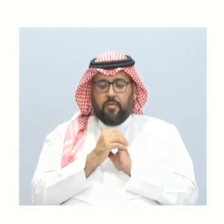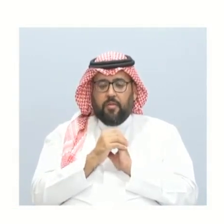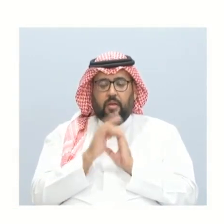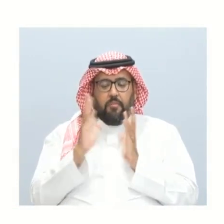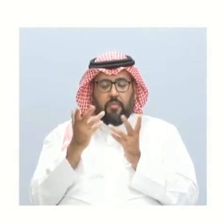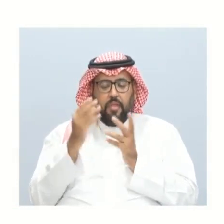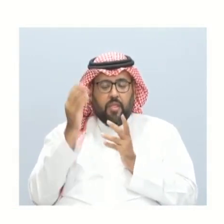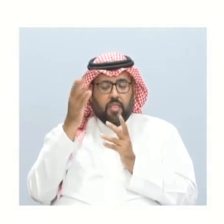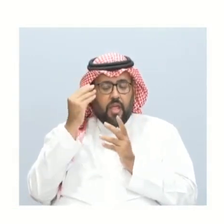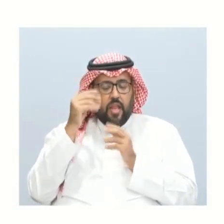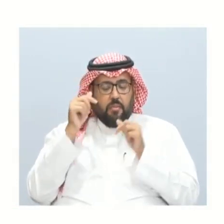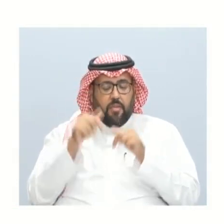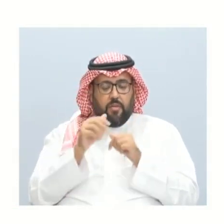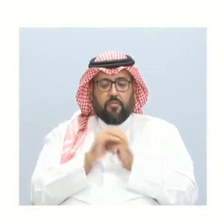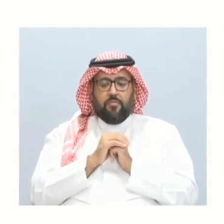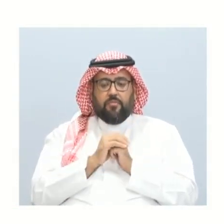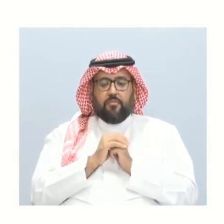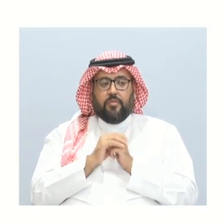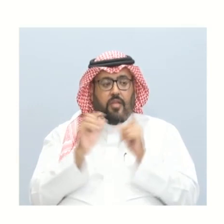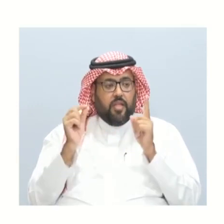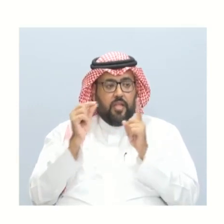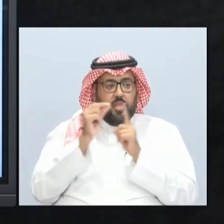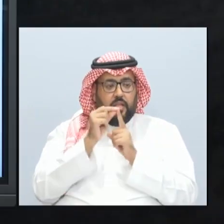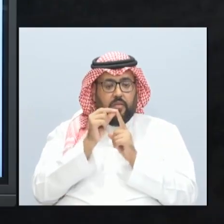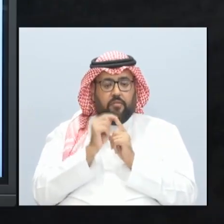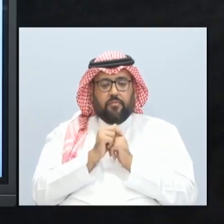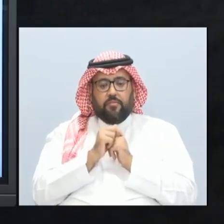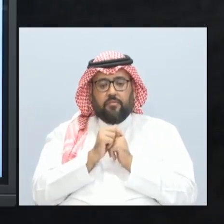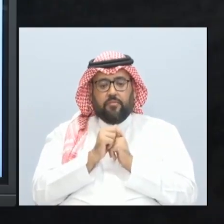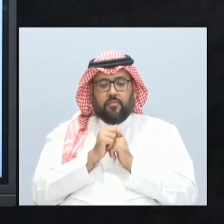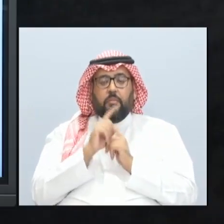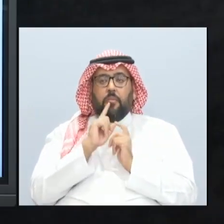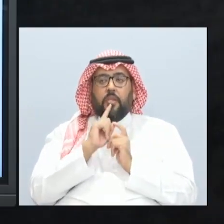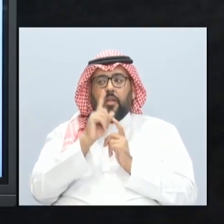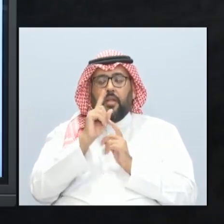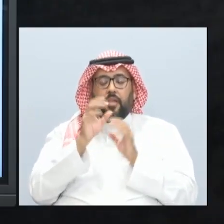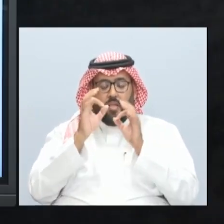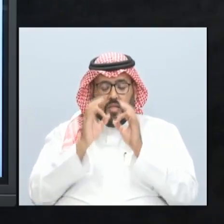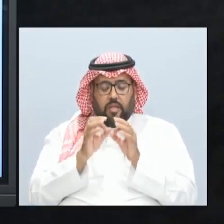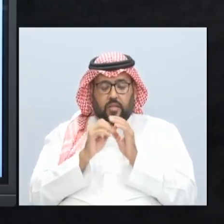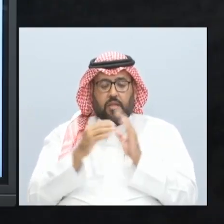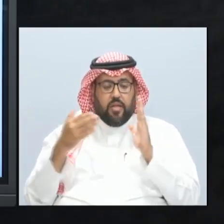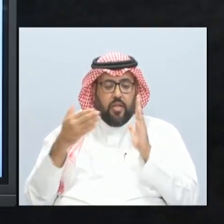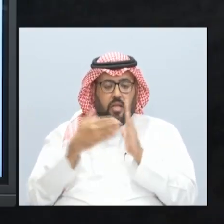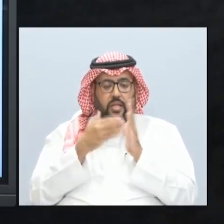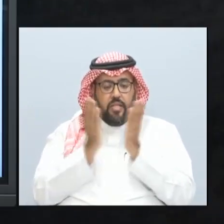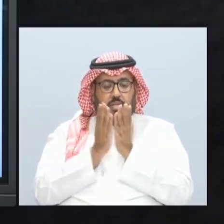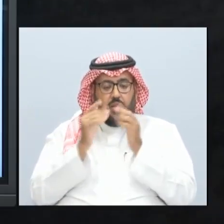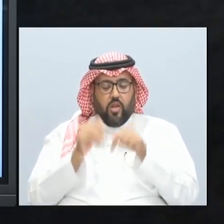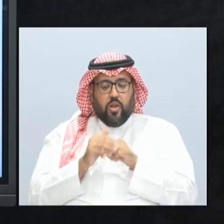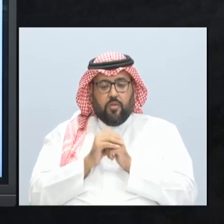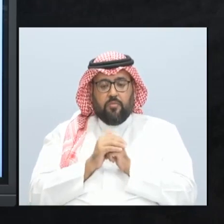ماذا سنتعلم اليوم اذا الاهداف التي باذن الله تتحقق معنا في نهايه درسنا اليوم